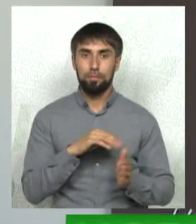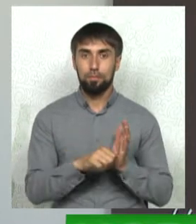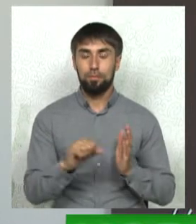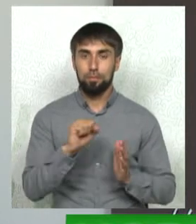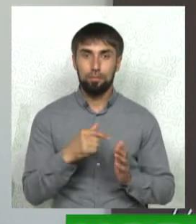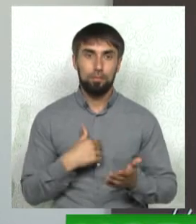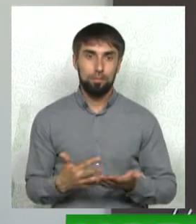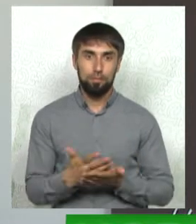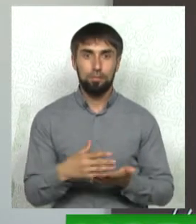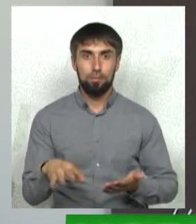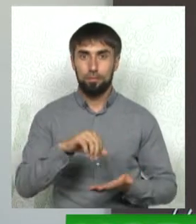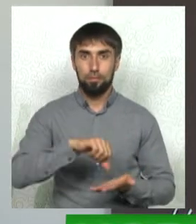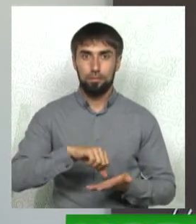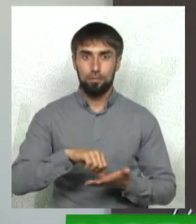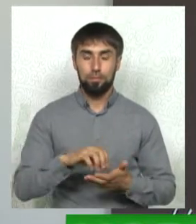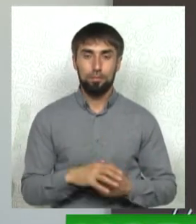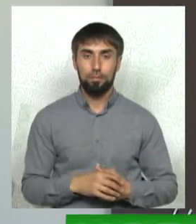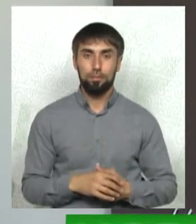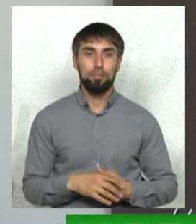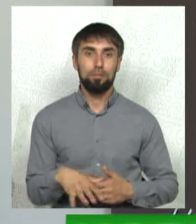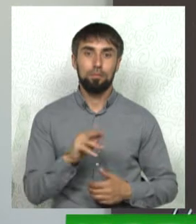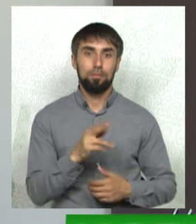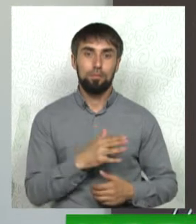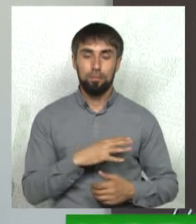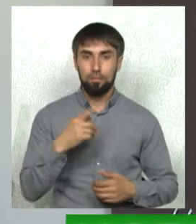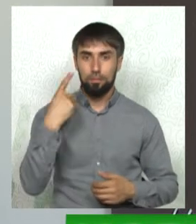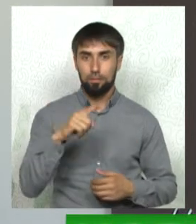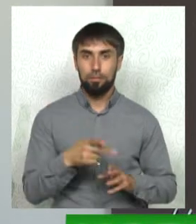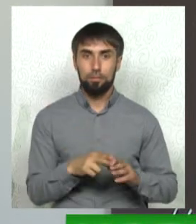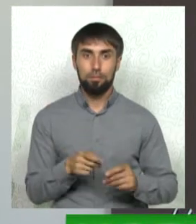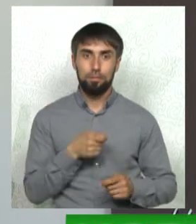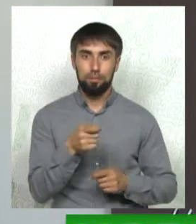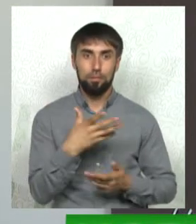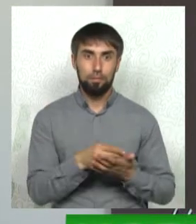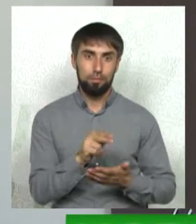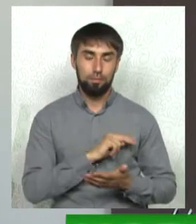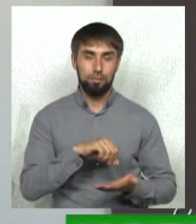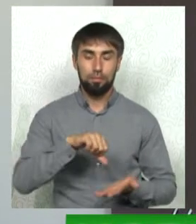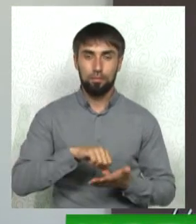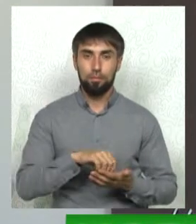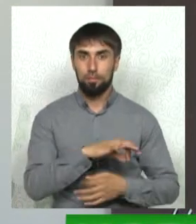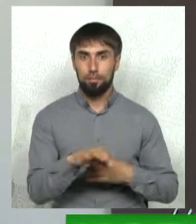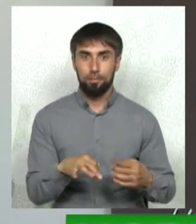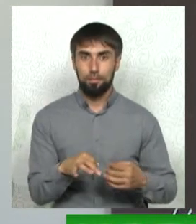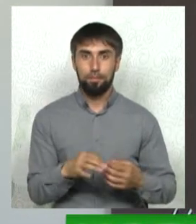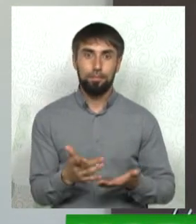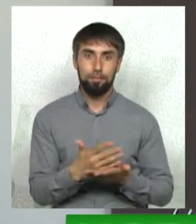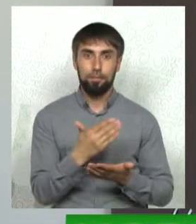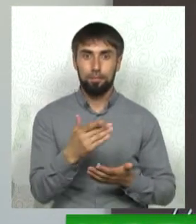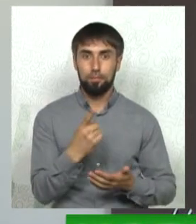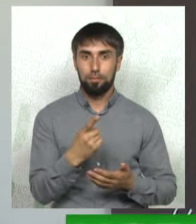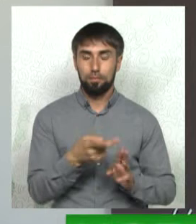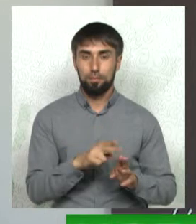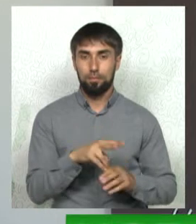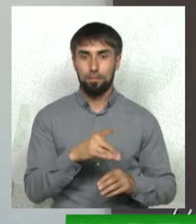августа мы собираем всех участников, всех, кто проявил инициативу и подал свою работу для участия в проекте, собираем их в